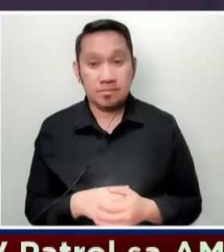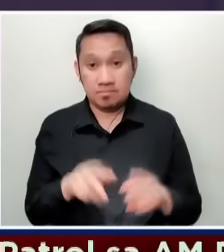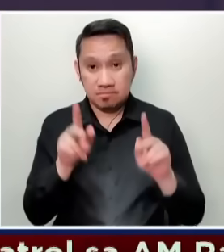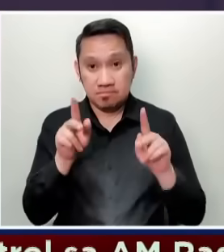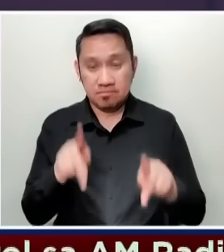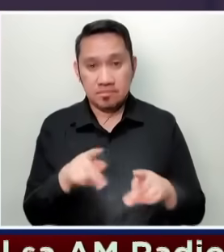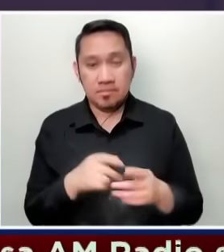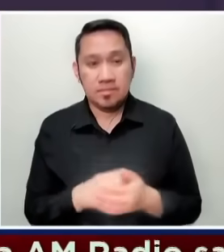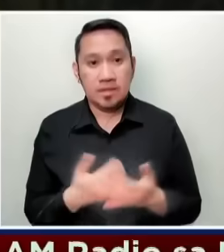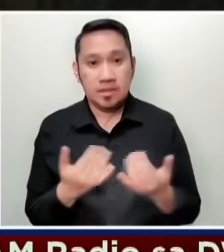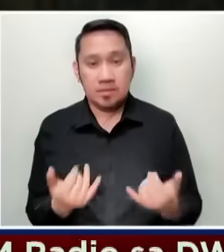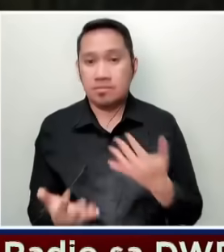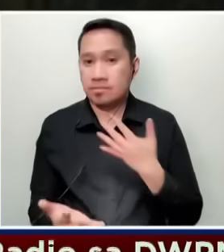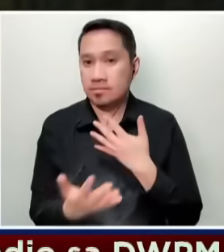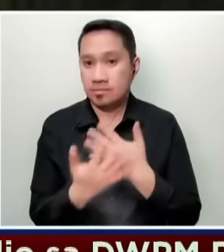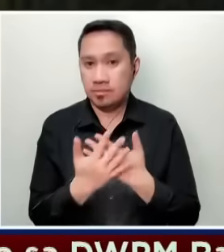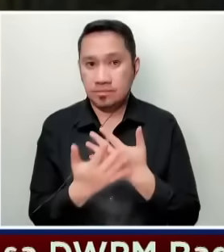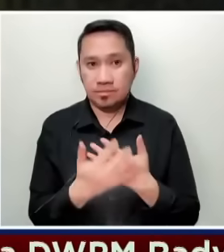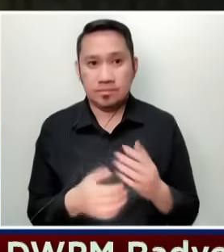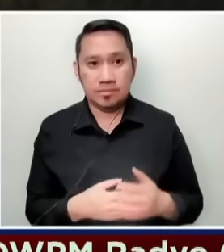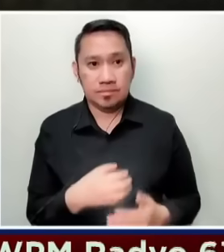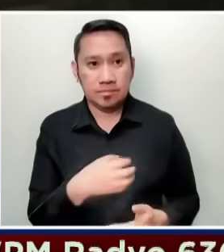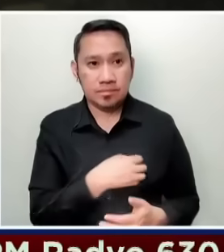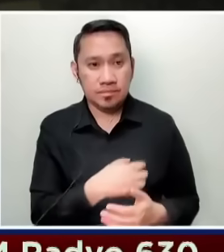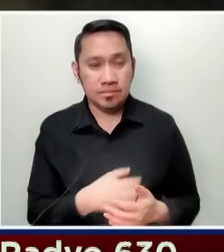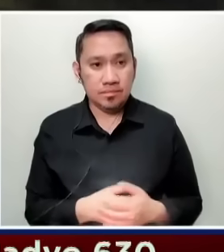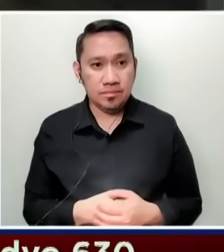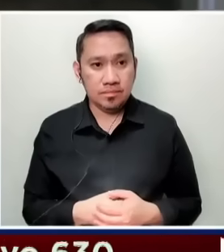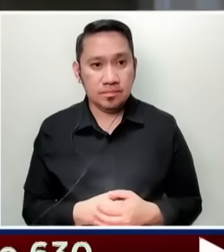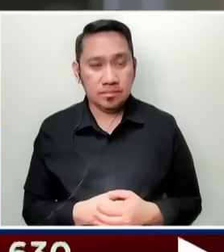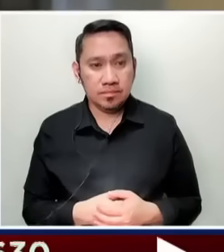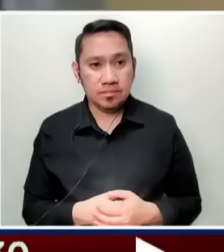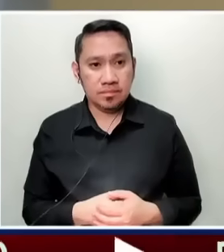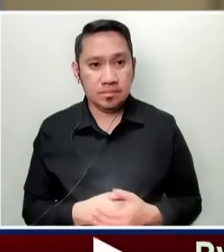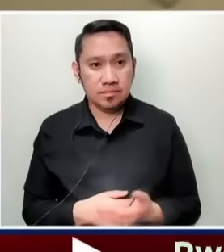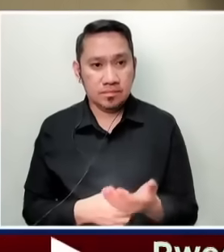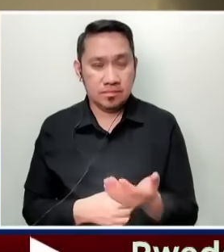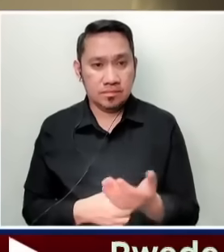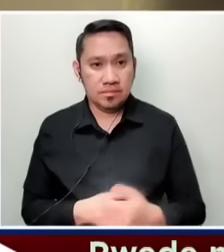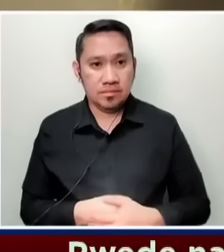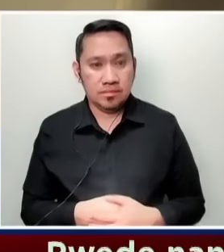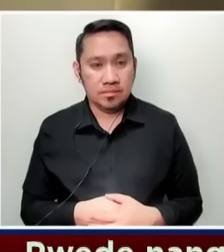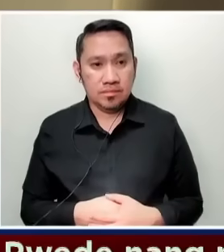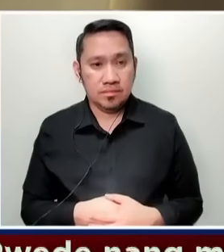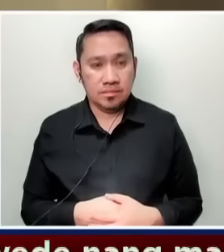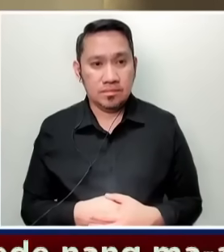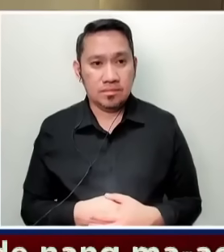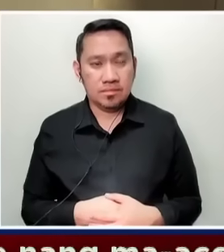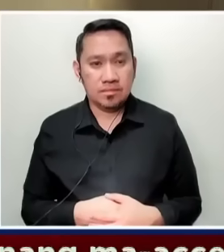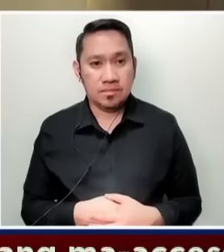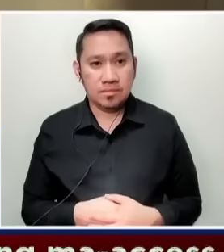nasa kustudiya ng Paranaque City Police. Jeff Caparas, ABS-CBN News.